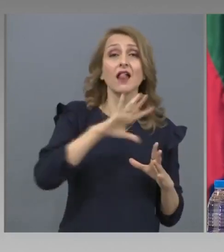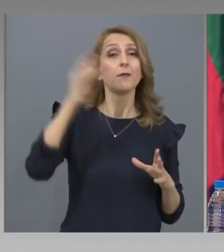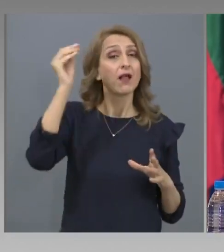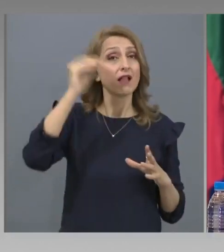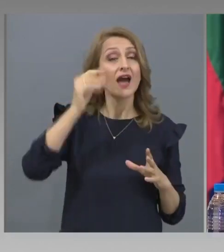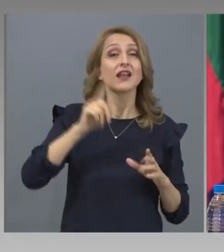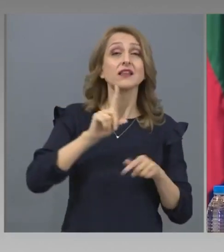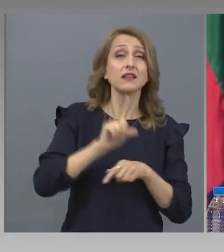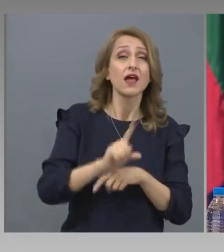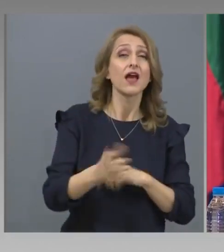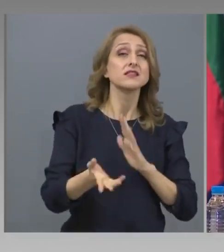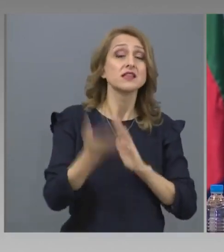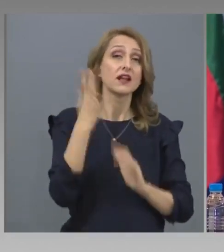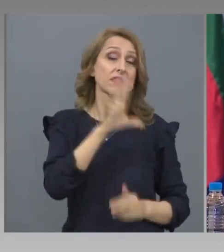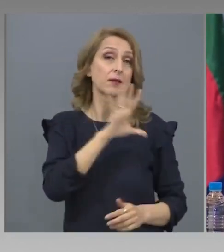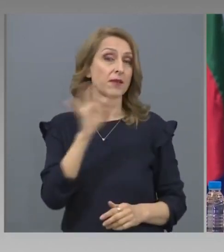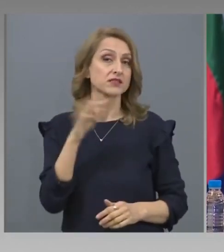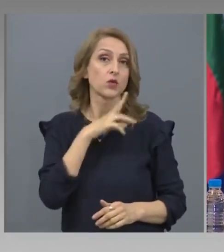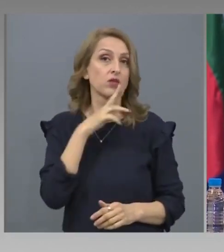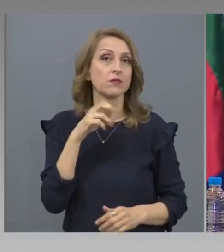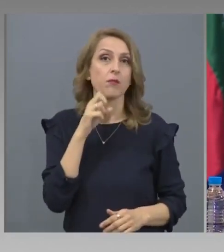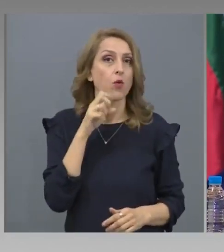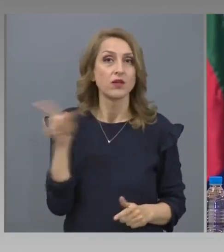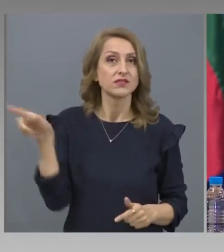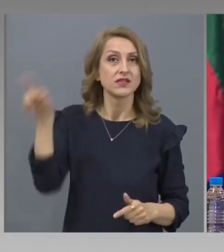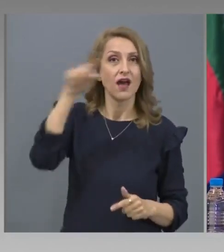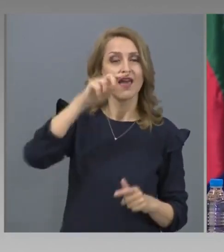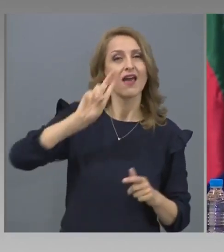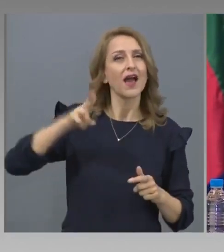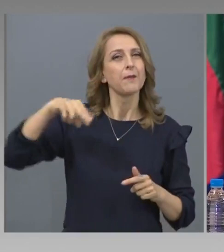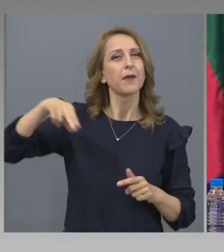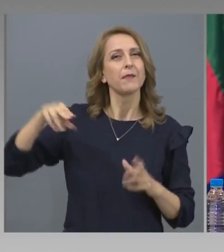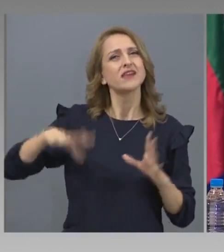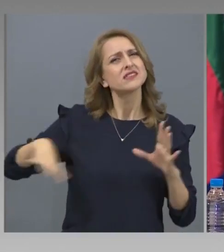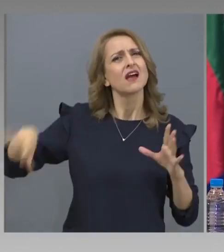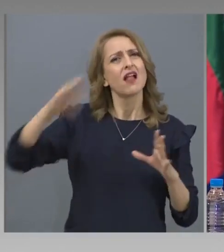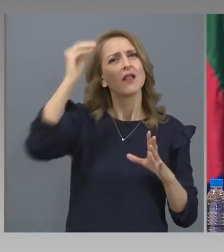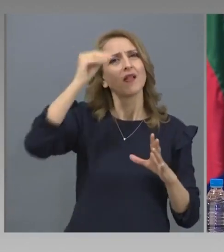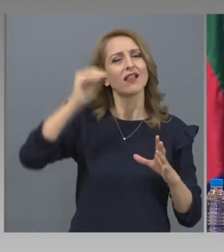защото изплатихме вече по 650 лева. Знам ги по, да се вика, и по имено